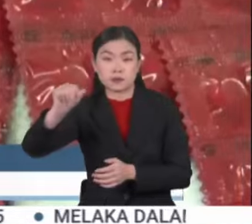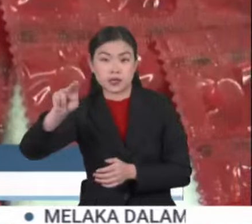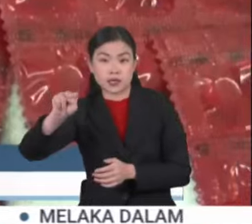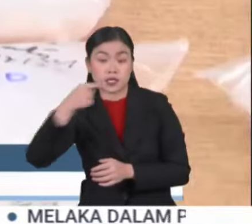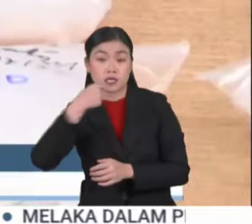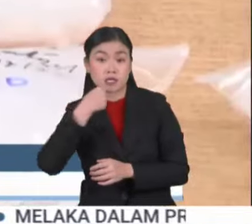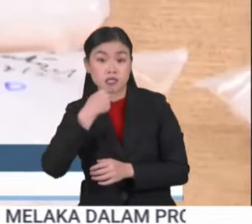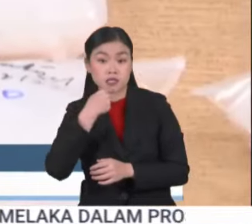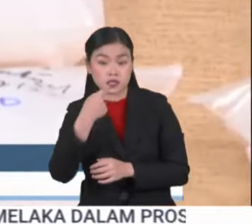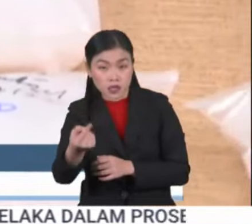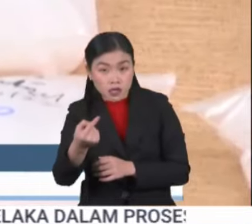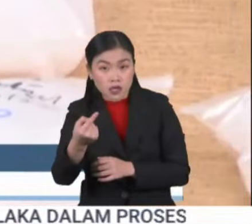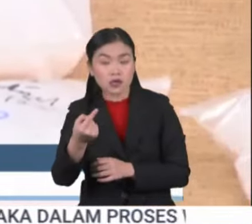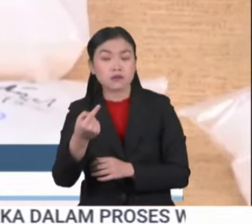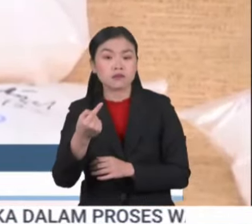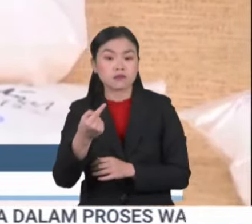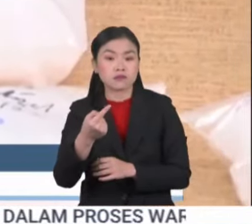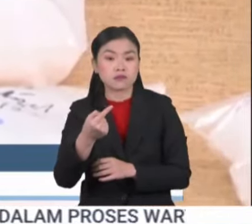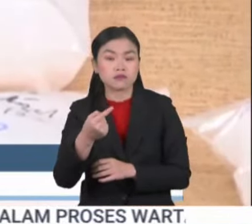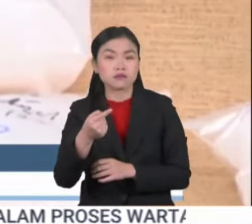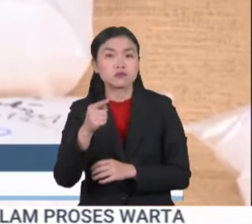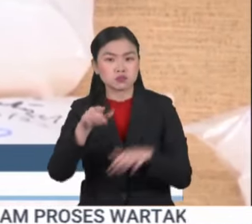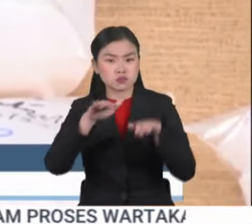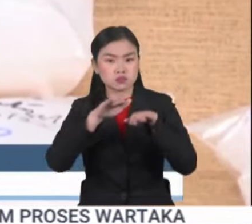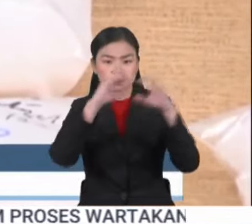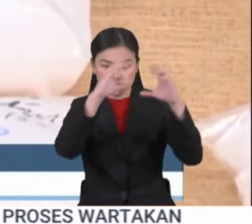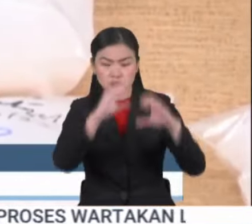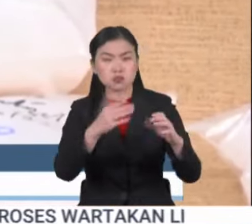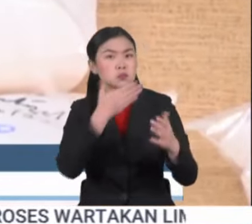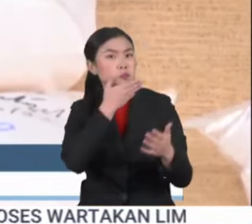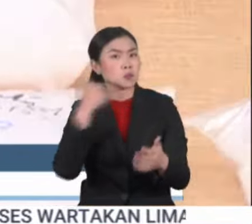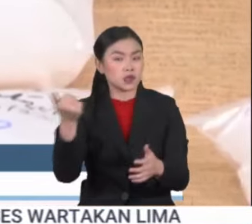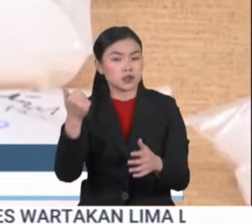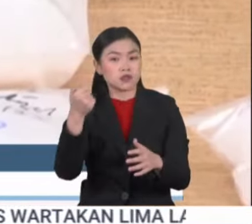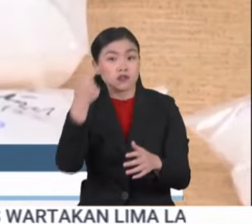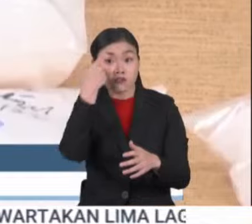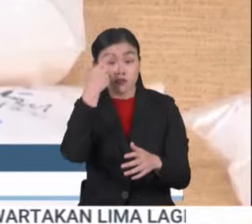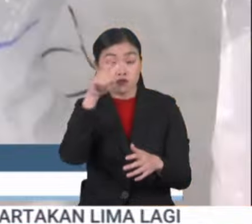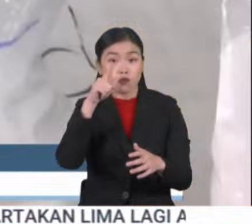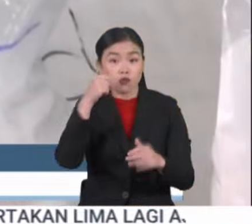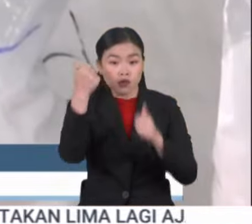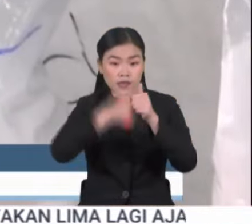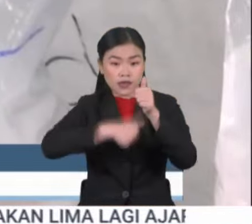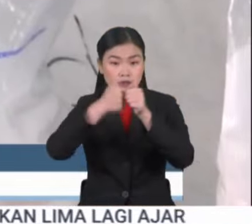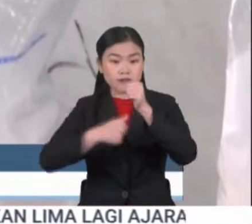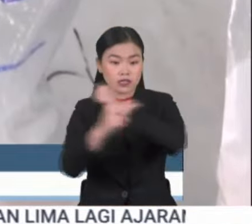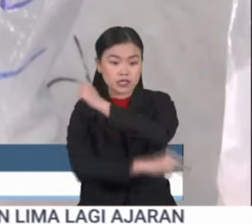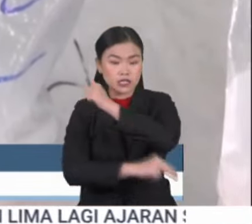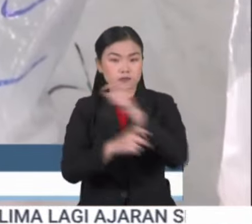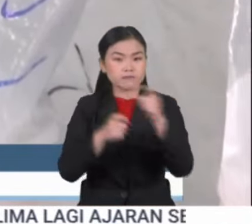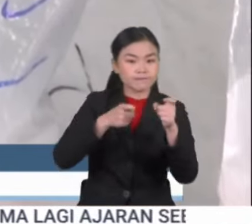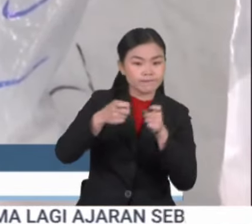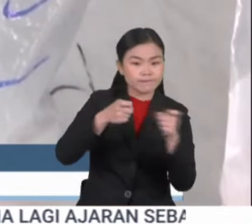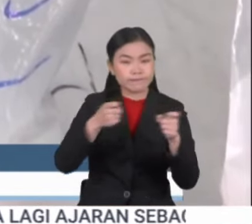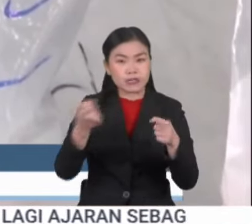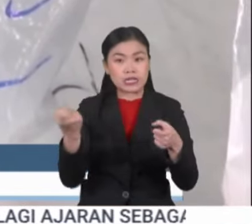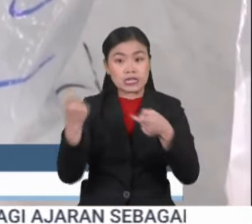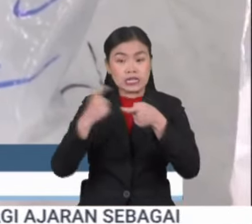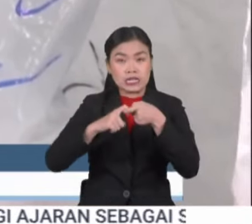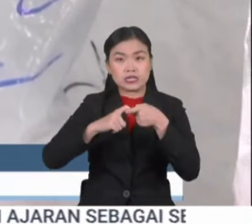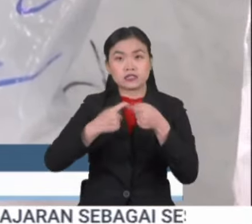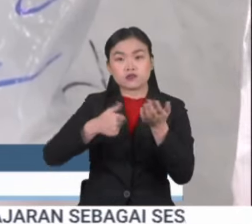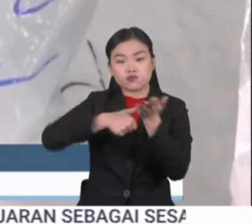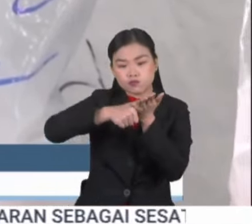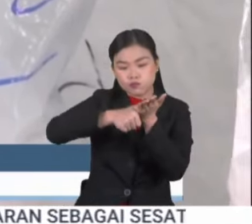alias Salahuddin Syed Ali mengakui ia merupakan platform terbaik bagi sesebuah negeri mengawal isu berkaitan dadah dengan